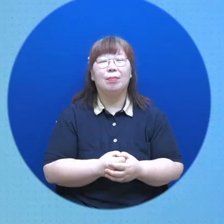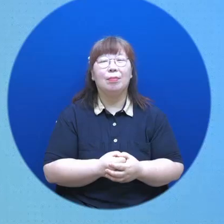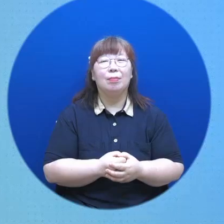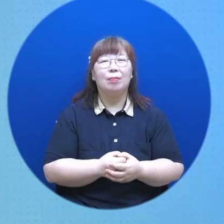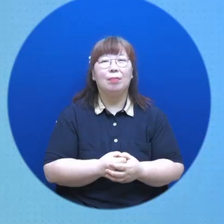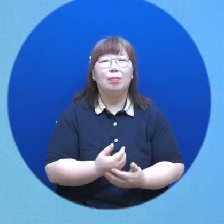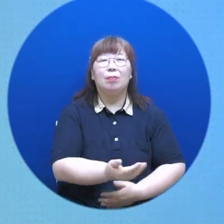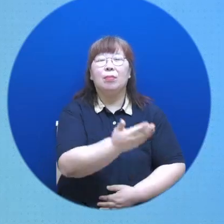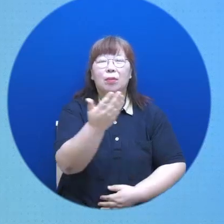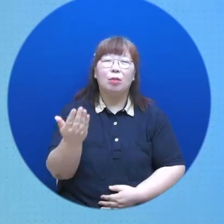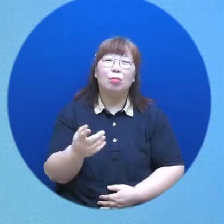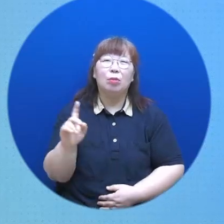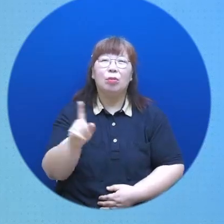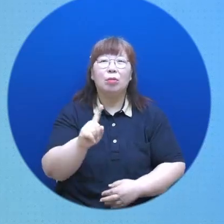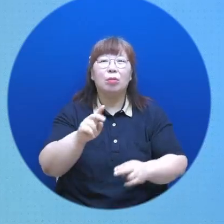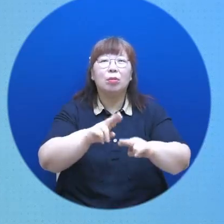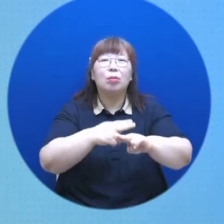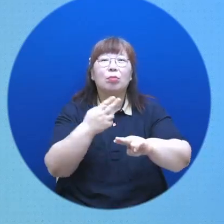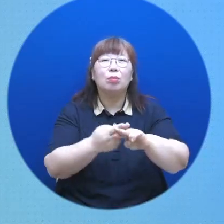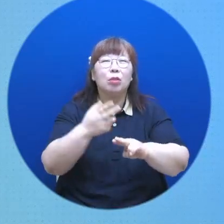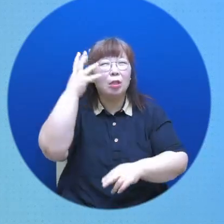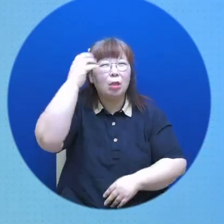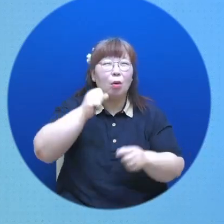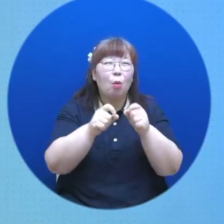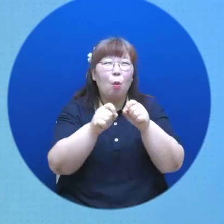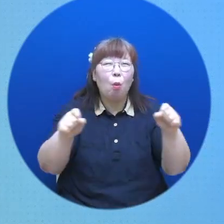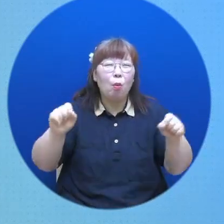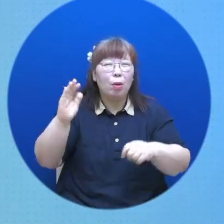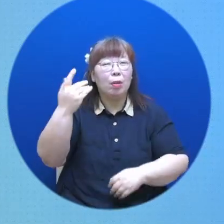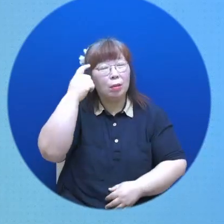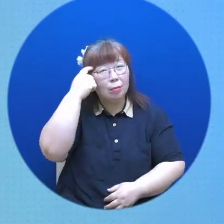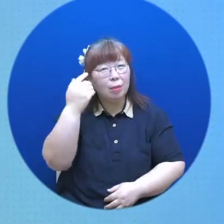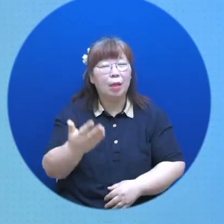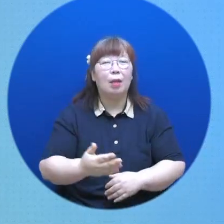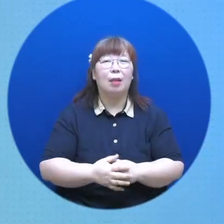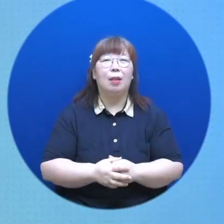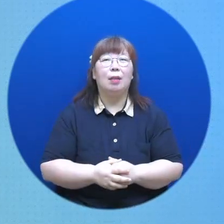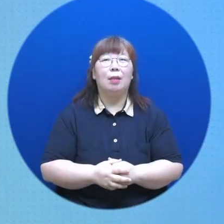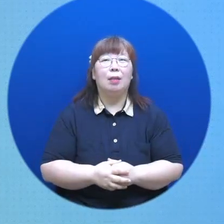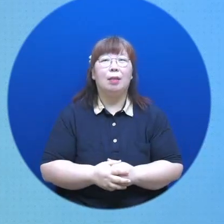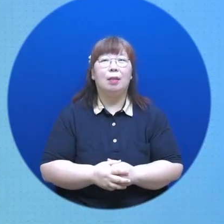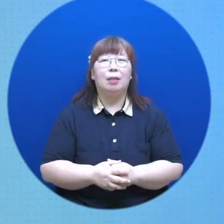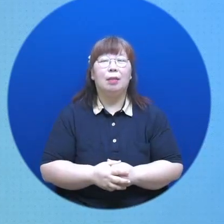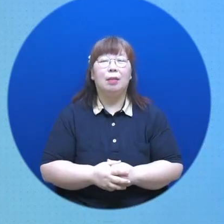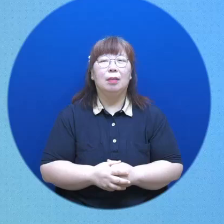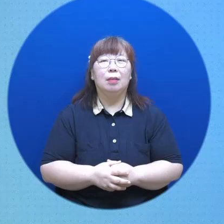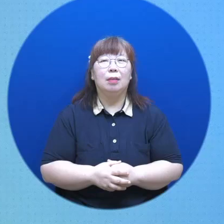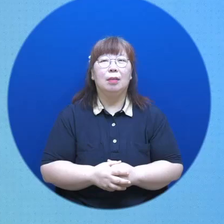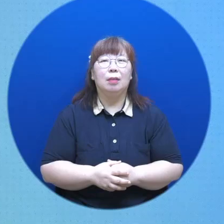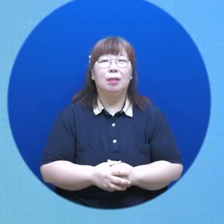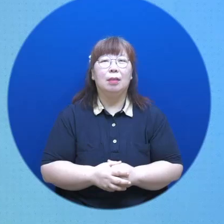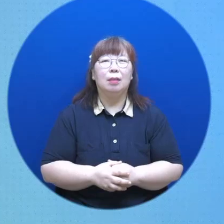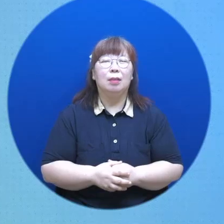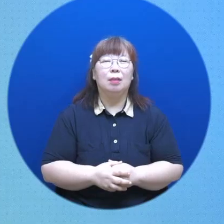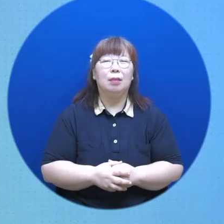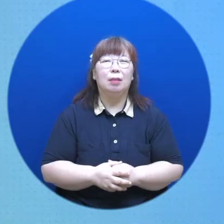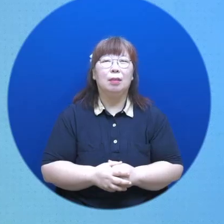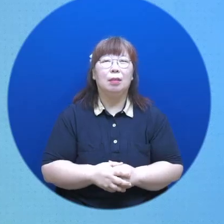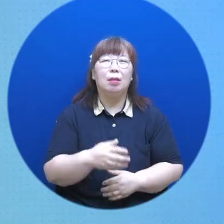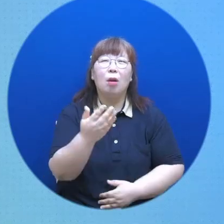여러분은 어떤 선물이 기억에 남으십니까? 여러분, 그런데 그거 아십니까?